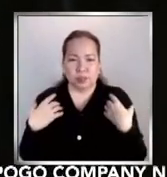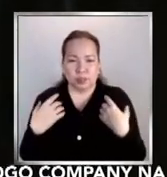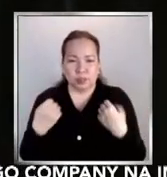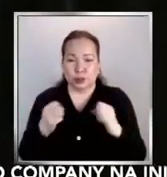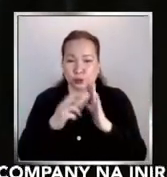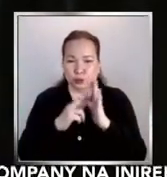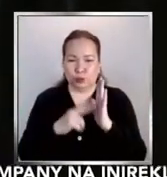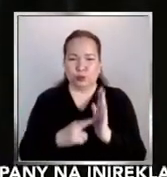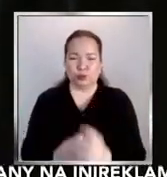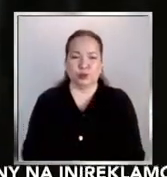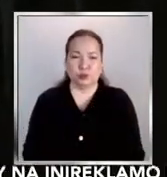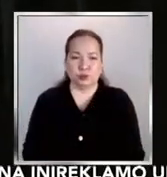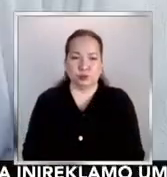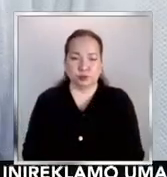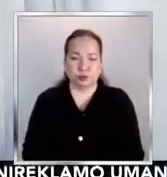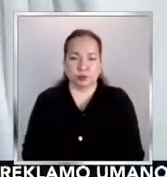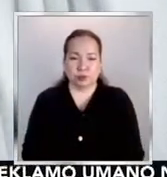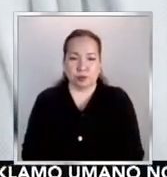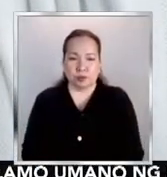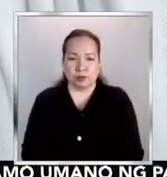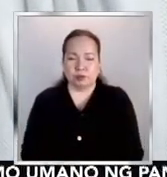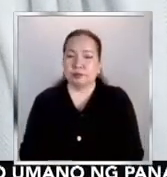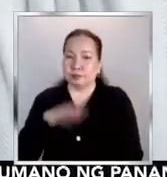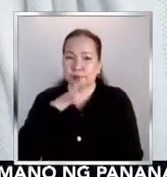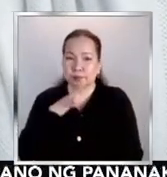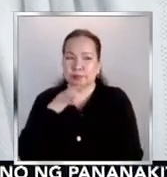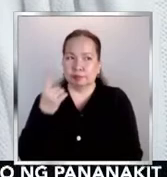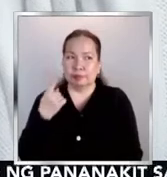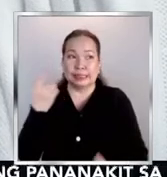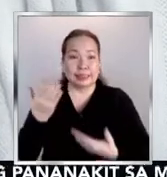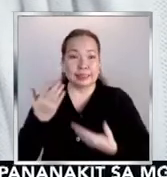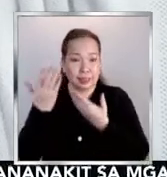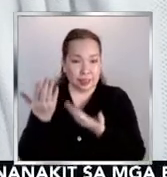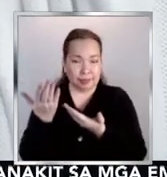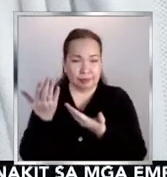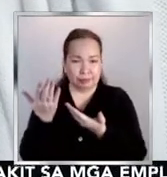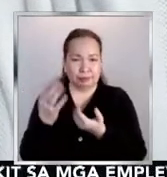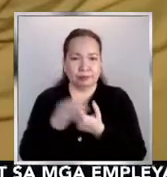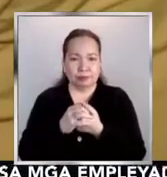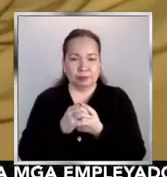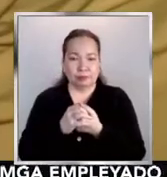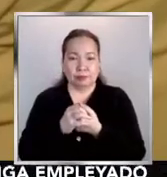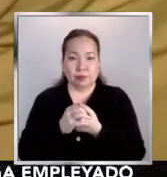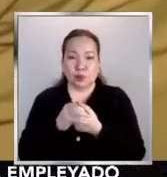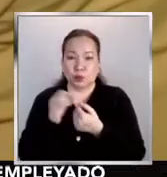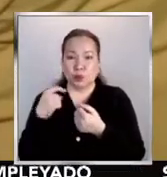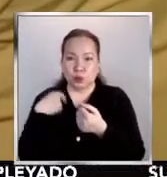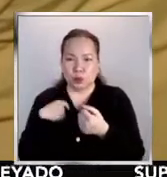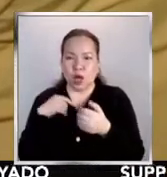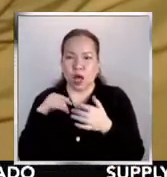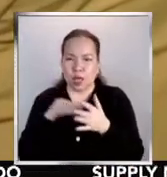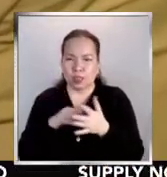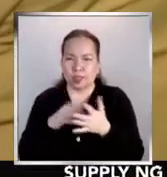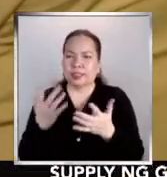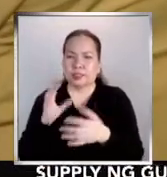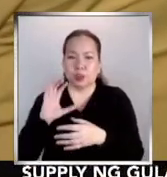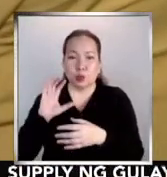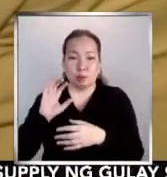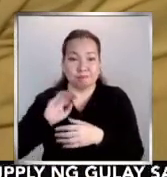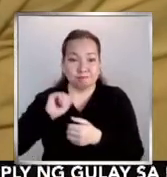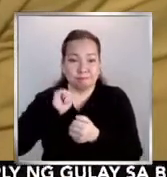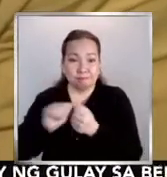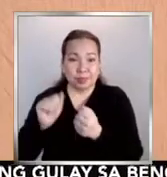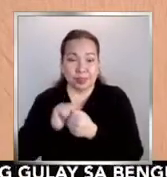Yun yung mga suggestions natin. We are going to redefine the fully vaccinated and we